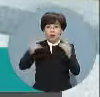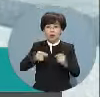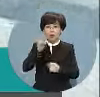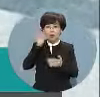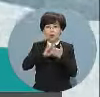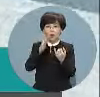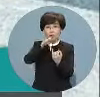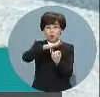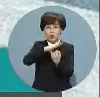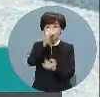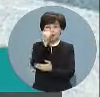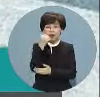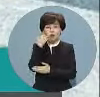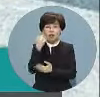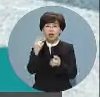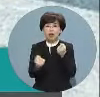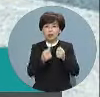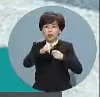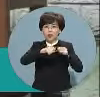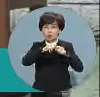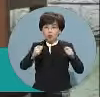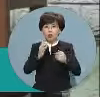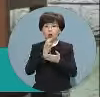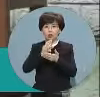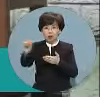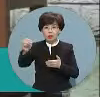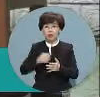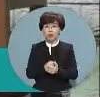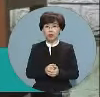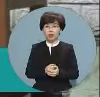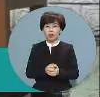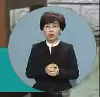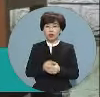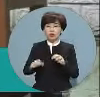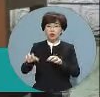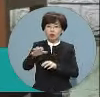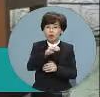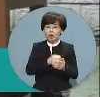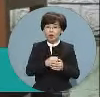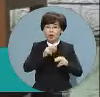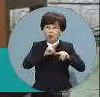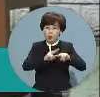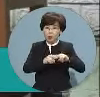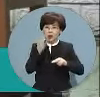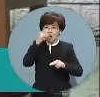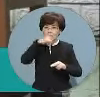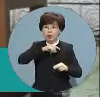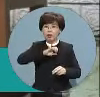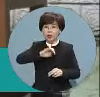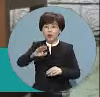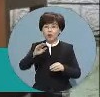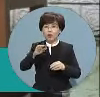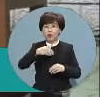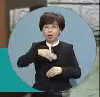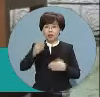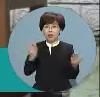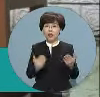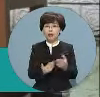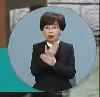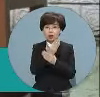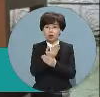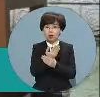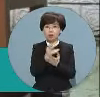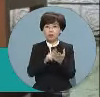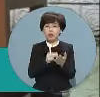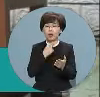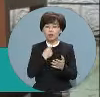평화의 소녀상에 누군가 자전거를 묶고 사라졌는가 하면 주변에 소파와 쓰레기들을 버리고 간 사건이 발생해 논란이 되기도